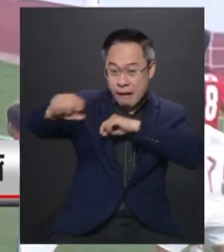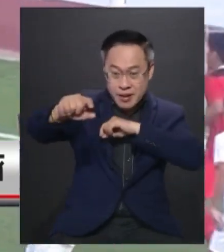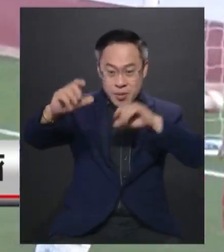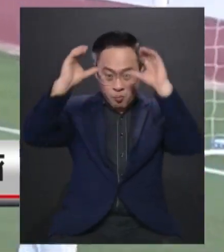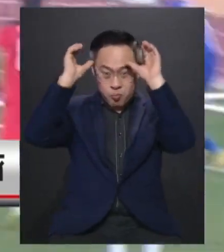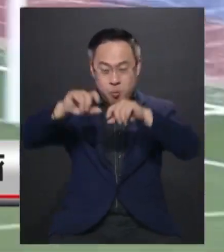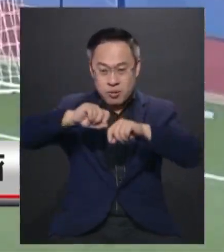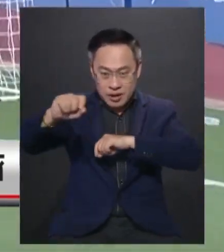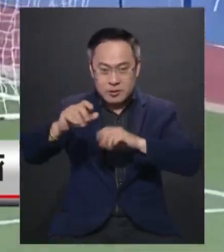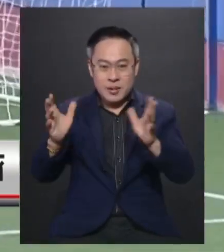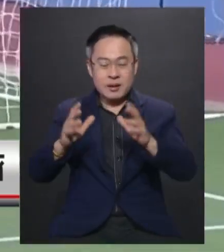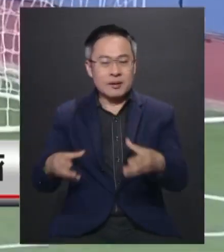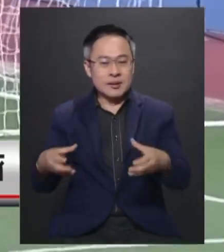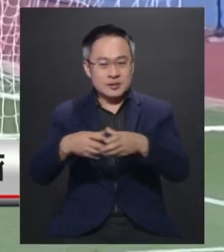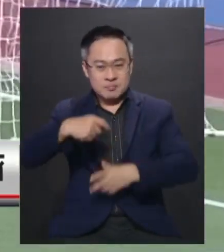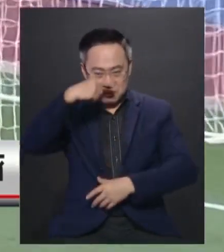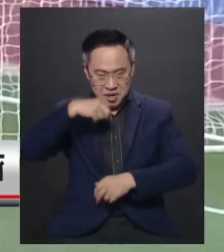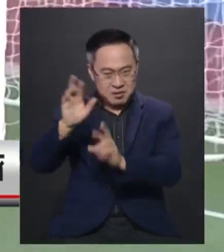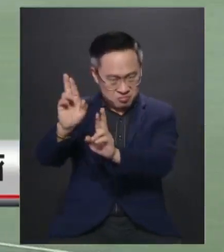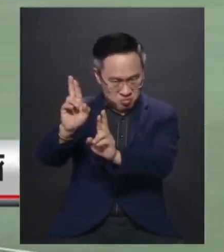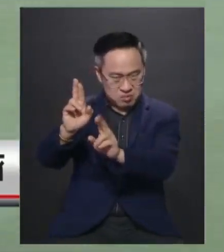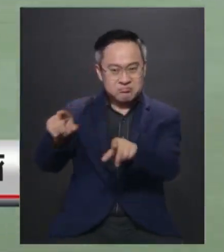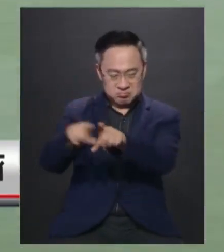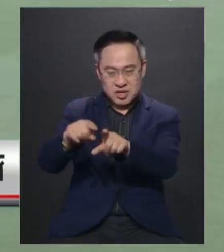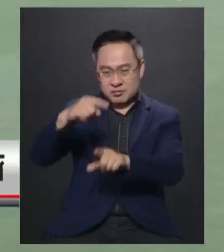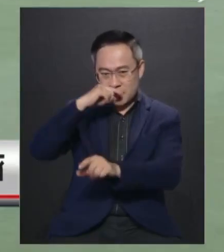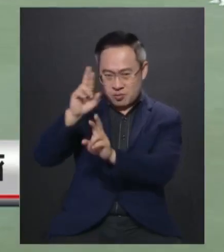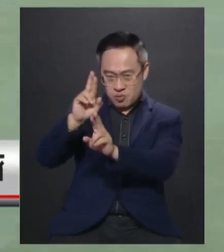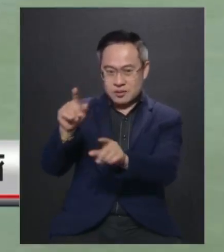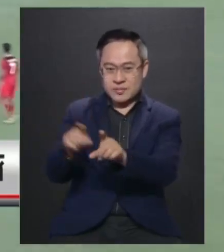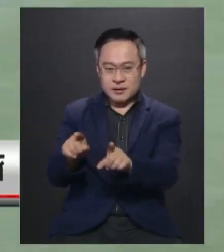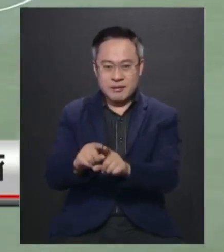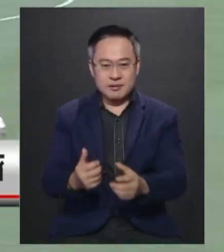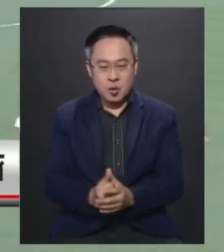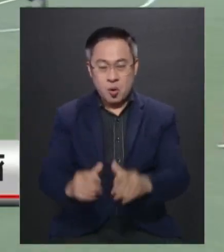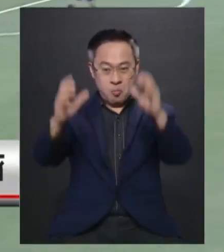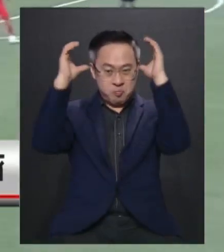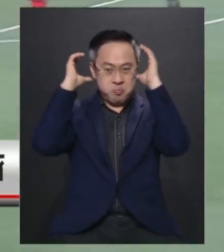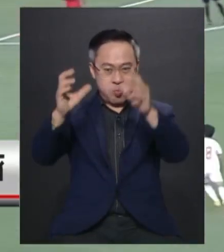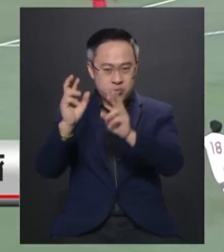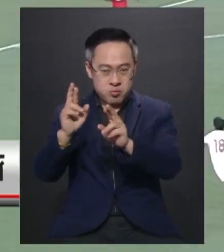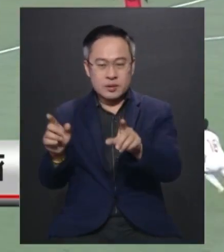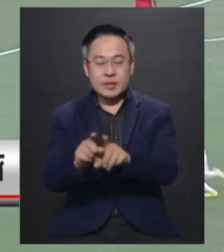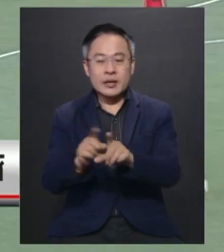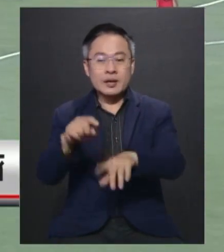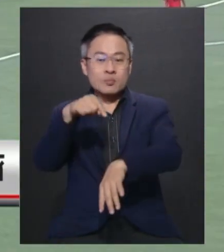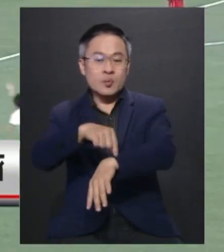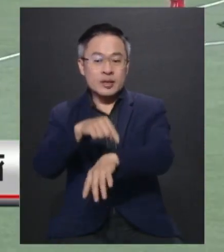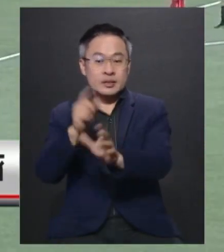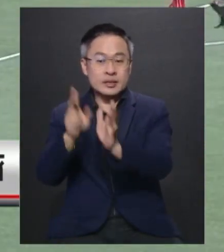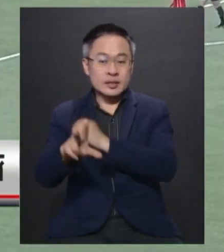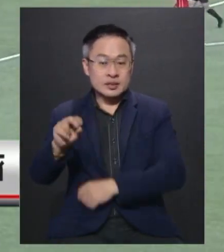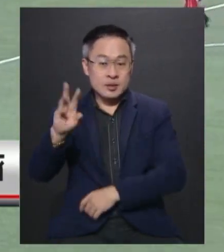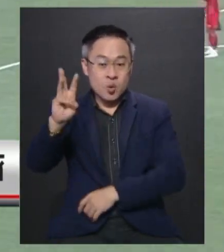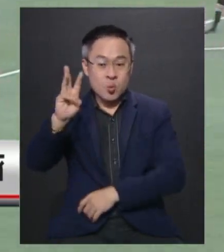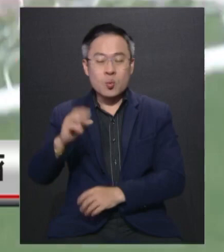มากนะคะทีมไทยต้องดูนะดูไว้เลยนะต้องป้องกันให้ดีนะเทกุก็มาอยู่ถูกที่ถูกเวลาพอดีค่ะเจ้าหน้าที่ที่ 36ค่ะเวียดนามมาได้